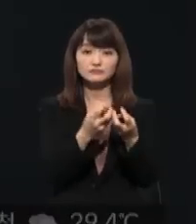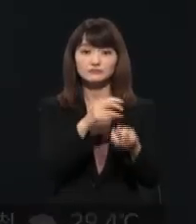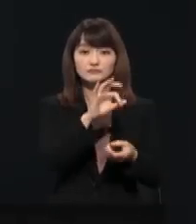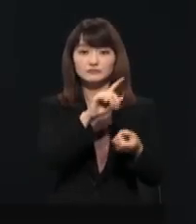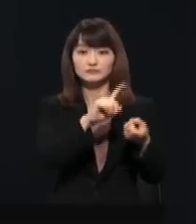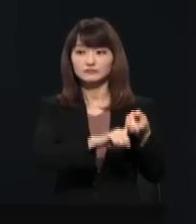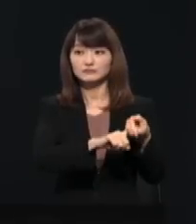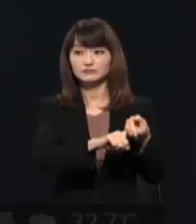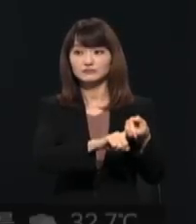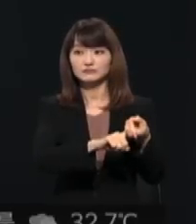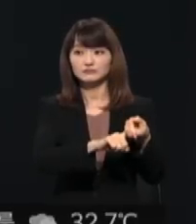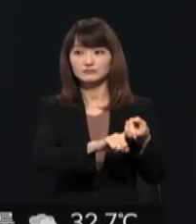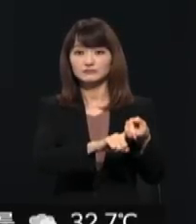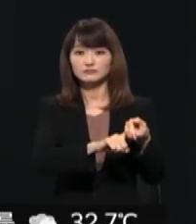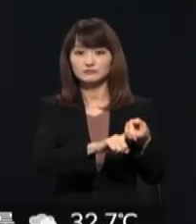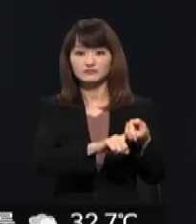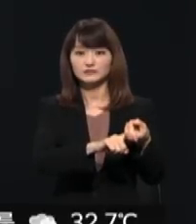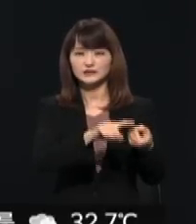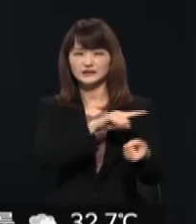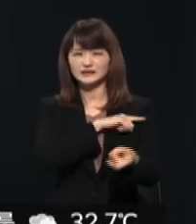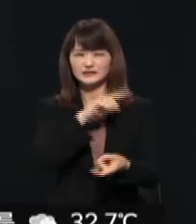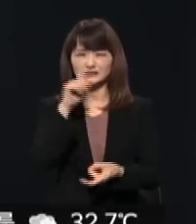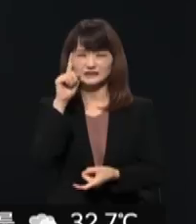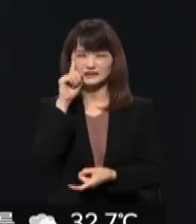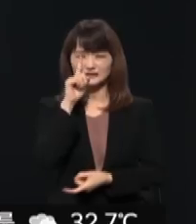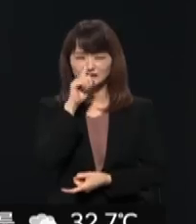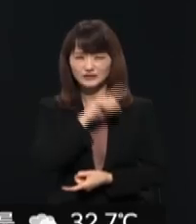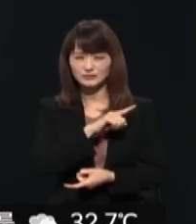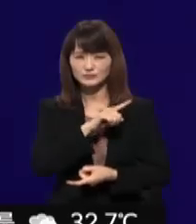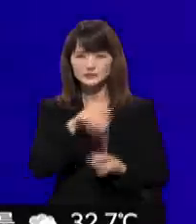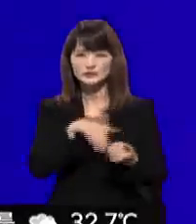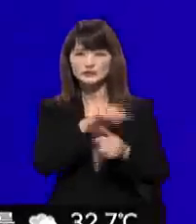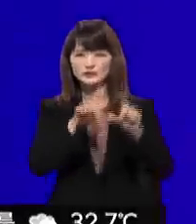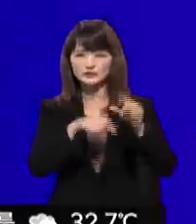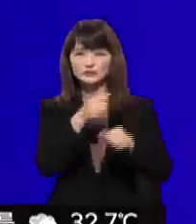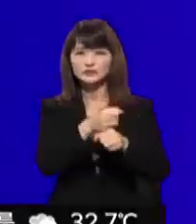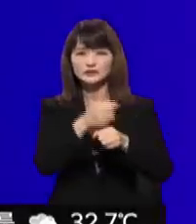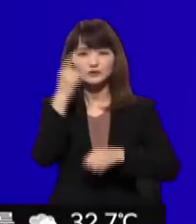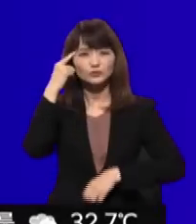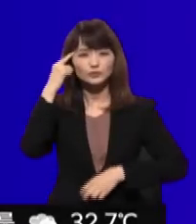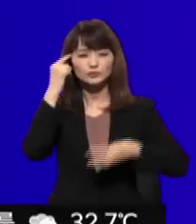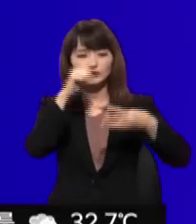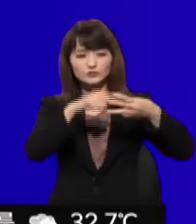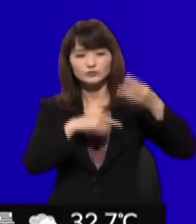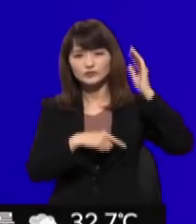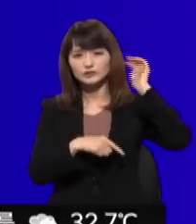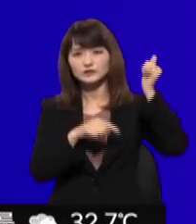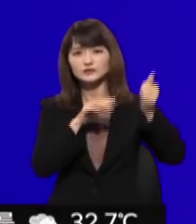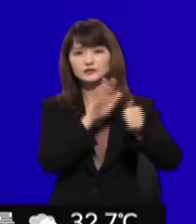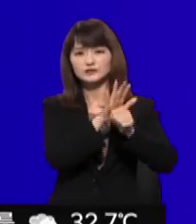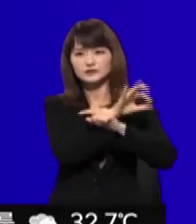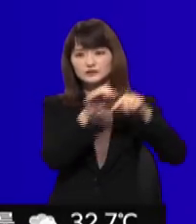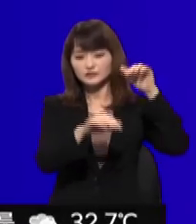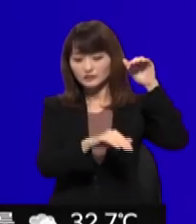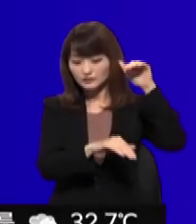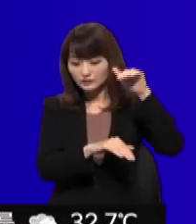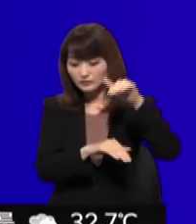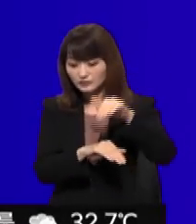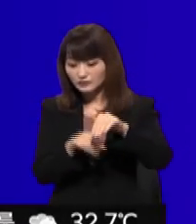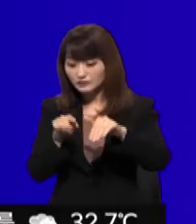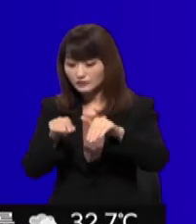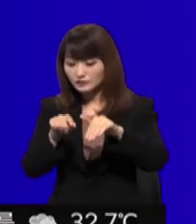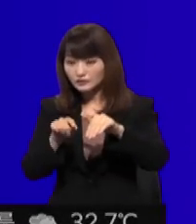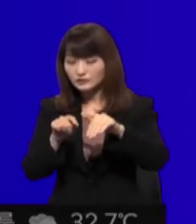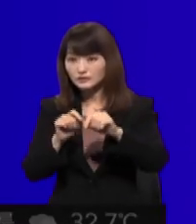불리우는 분들이 극단까지 간 것이 아니냐라는 생각을 하게 됩니다 왜냐면 지금 윤석열 대통령의 지지율이 떨어지는 이유가 저는 대부분이